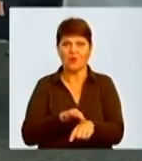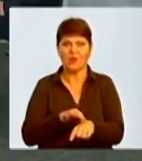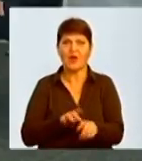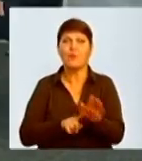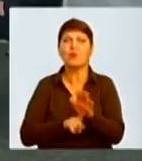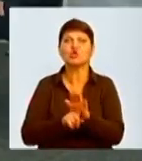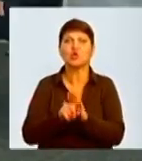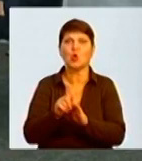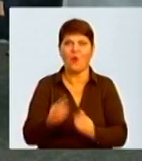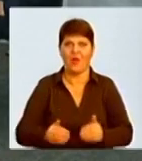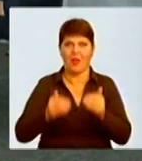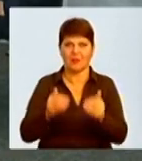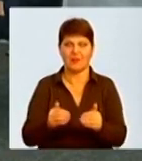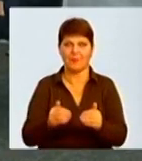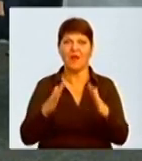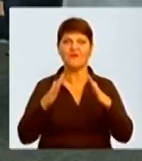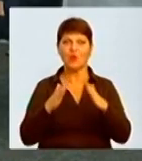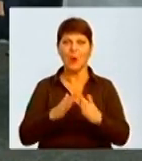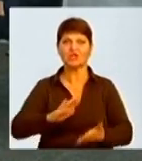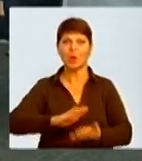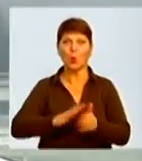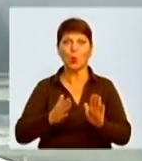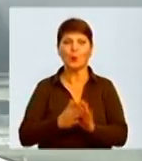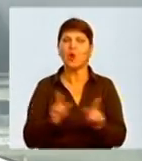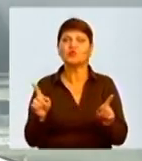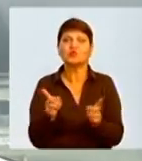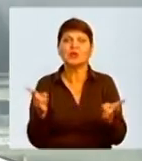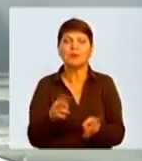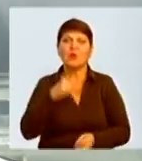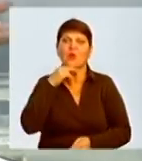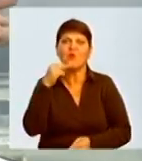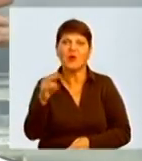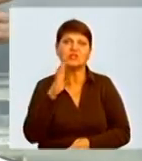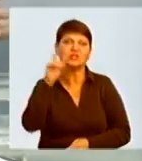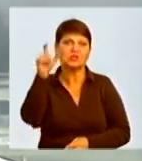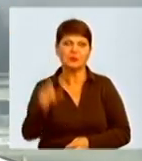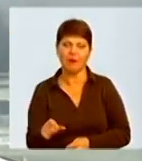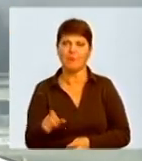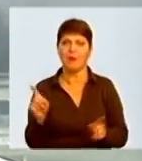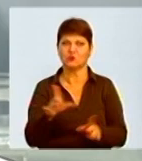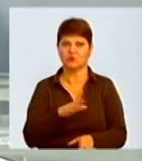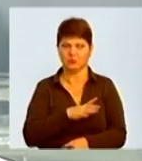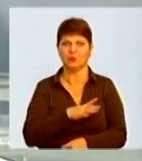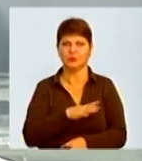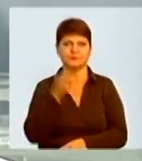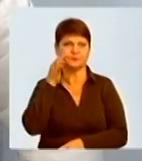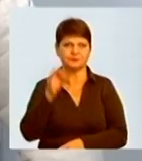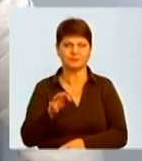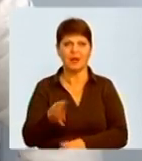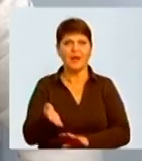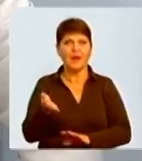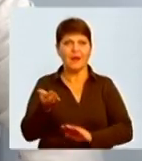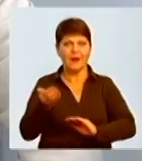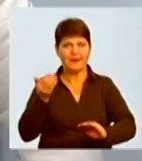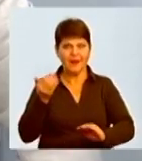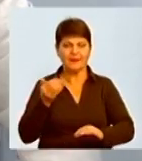етапі, так би мовити, в домашніх умовах, на що варто звернути жінкам увагу і щоб бути пильним? Ну, рання діагностика раку